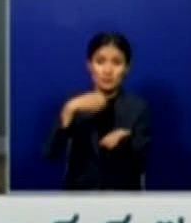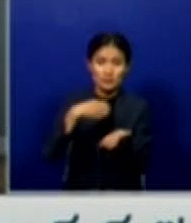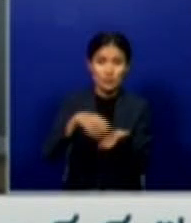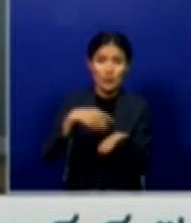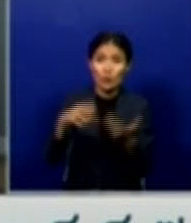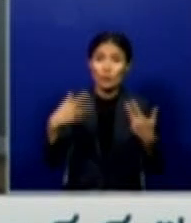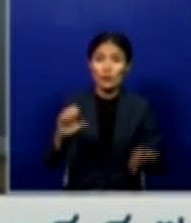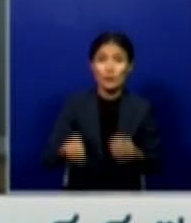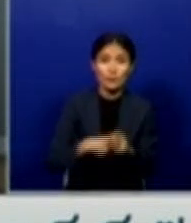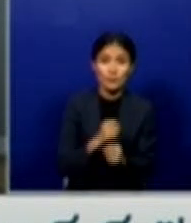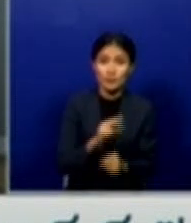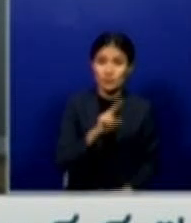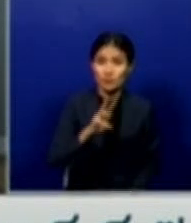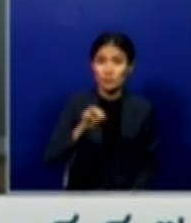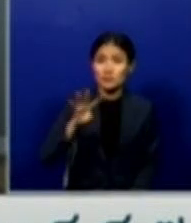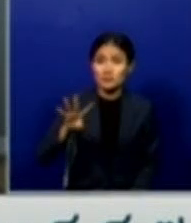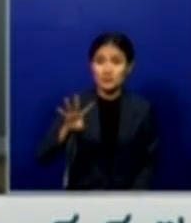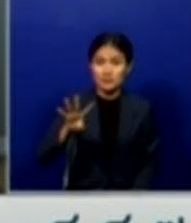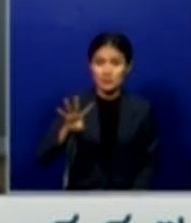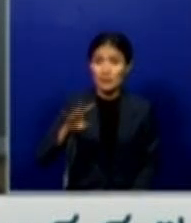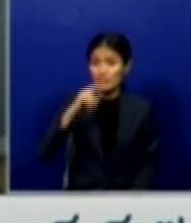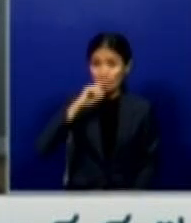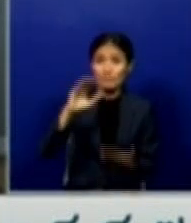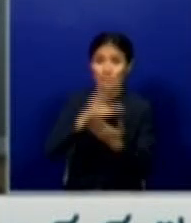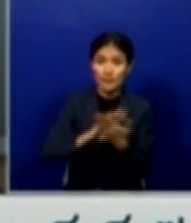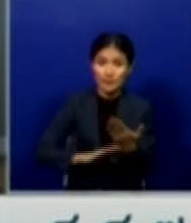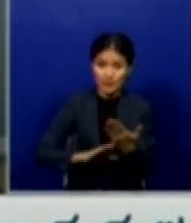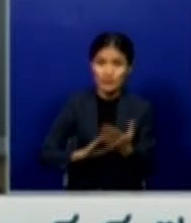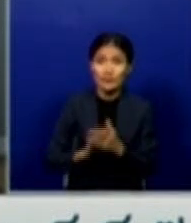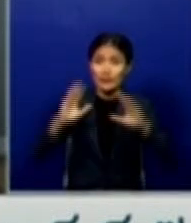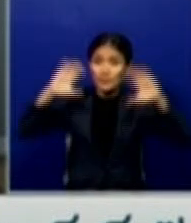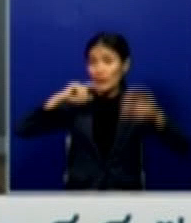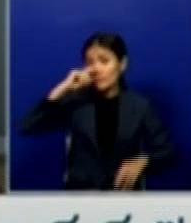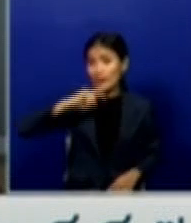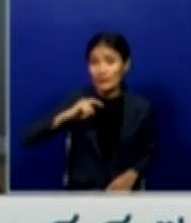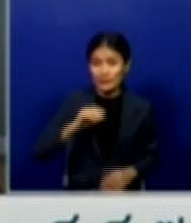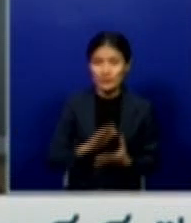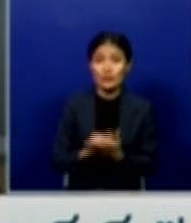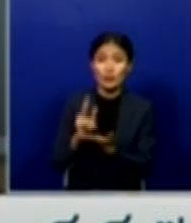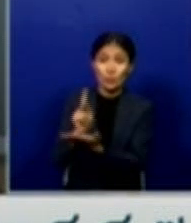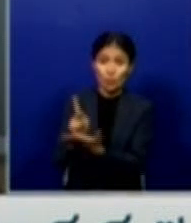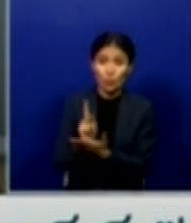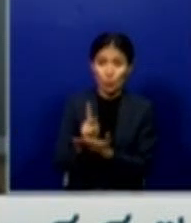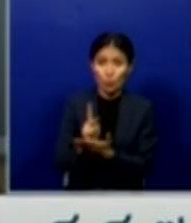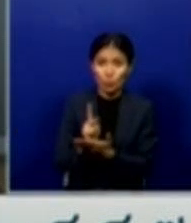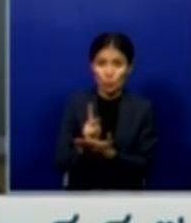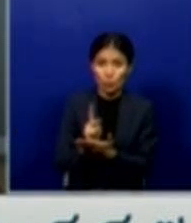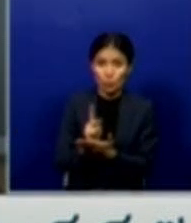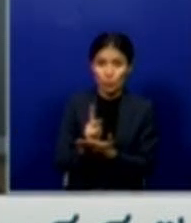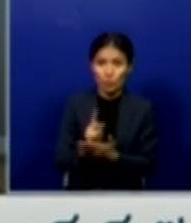ปี64เนี่ยหนี้ของไทยของรัฐบาลไทยต่อ GDP จะมีเพียง